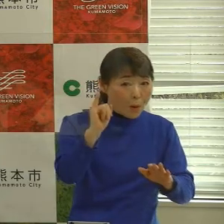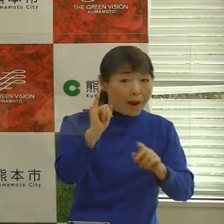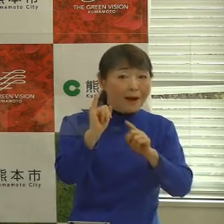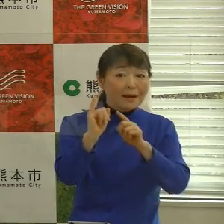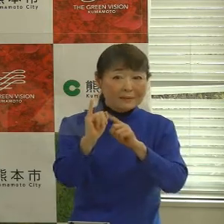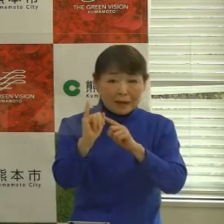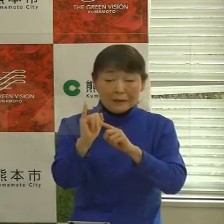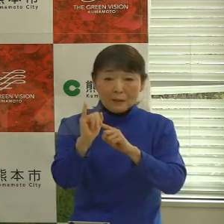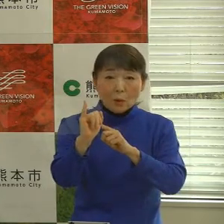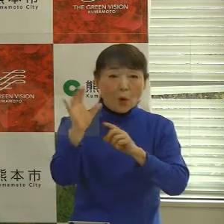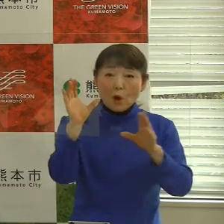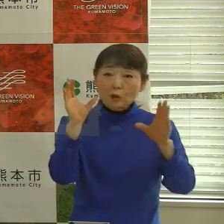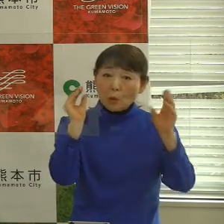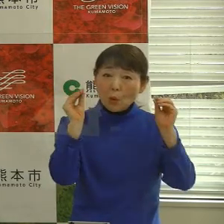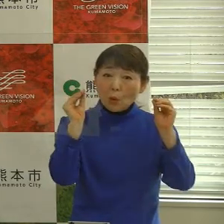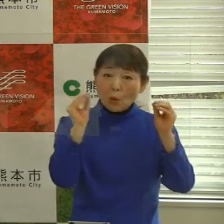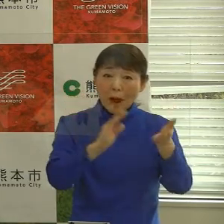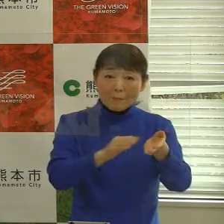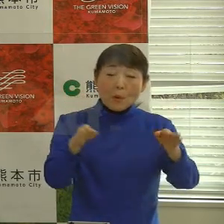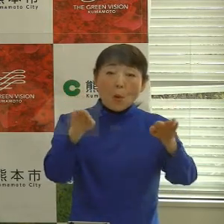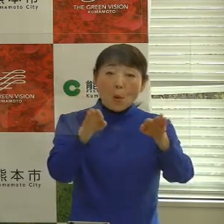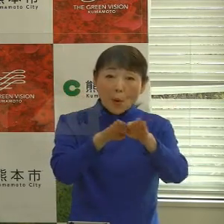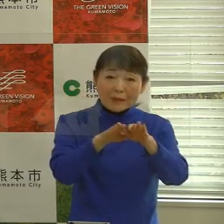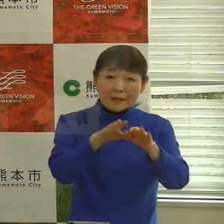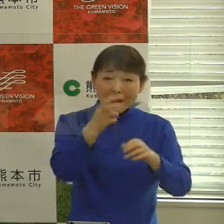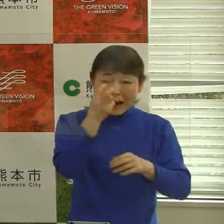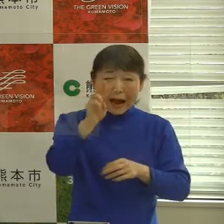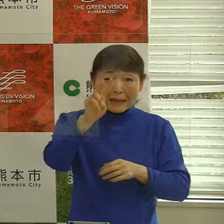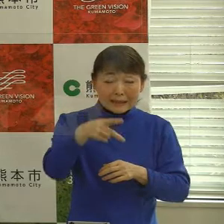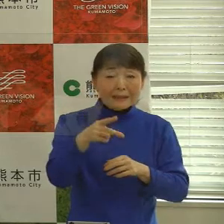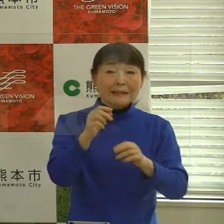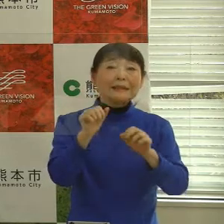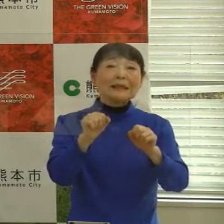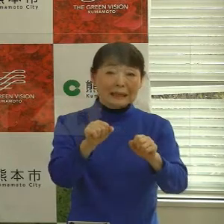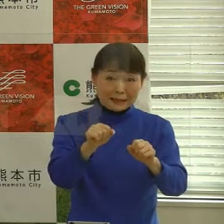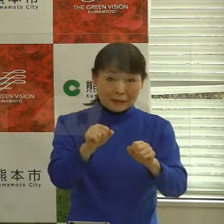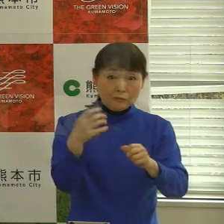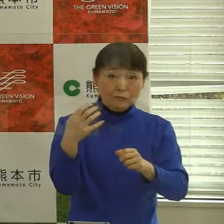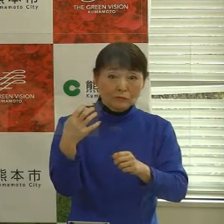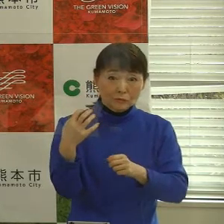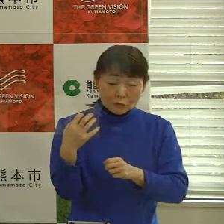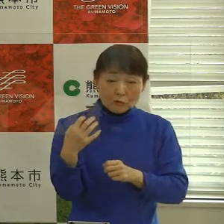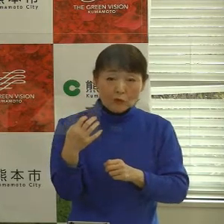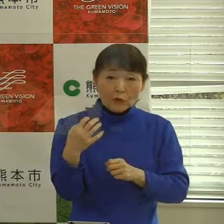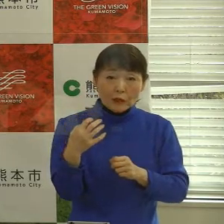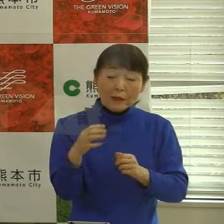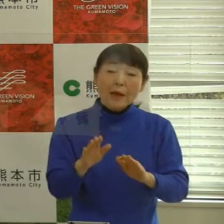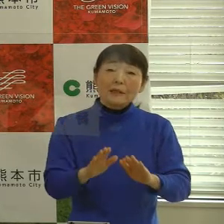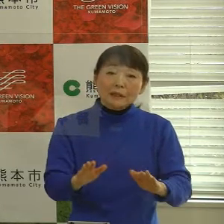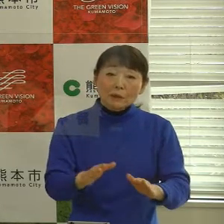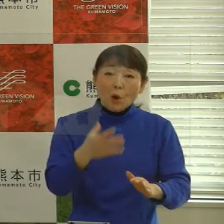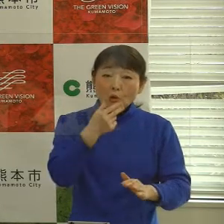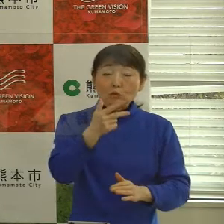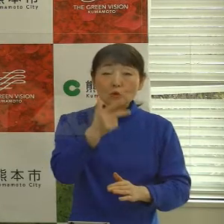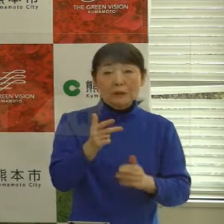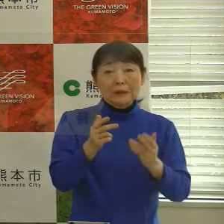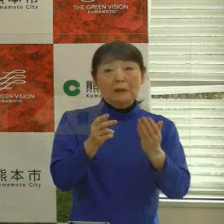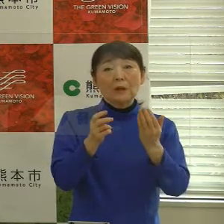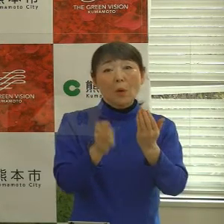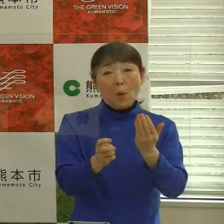情報というのを病院の方が管理をしているというような状況で、児童福祉法でいけばです